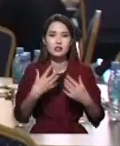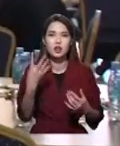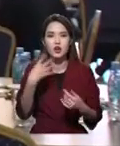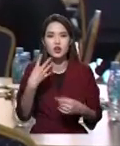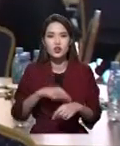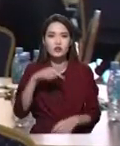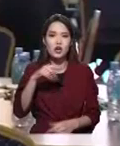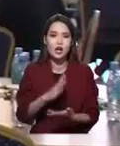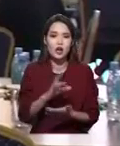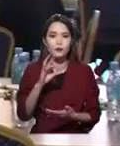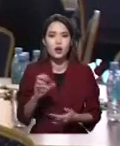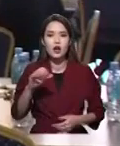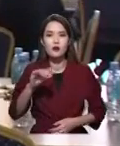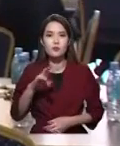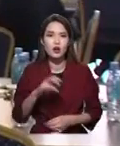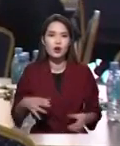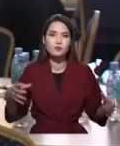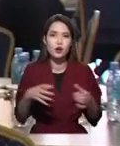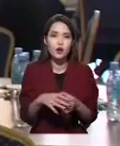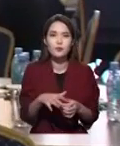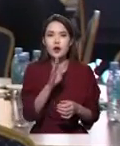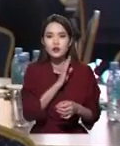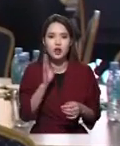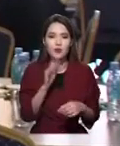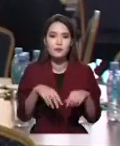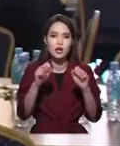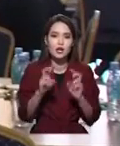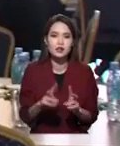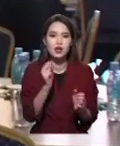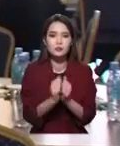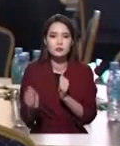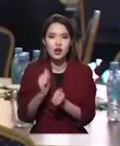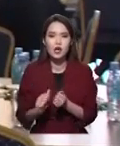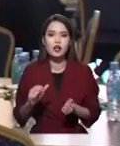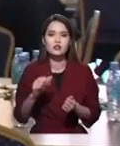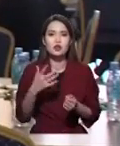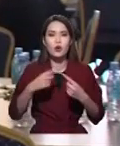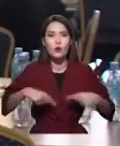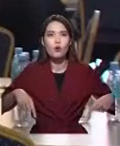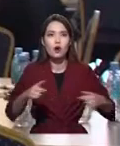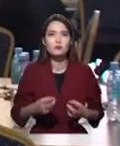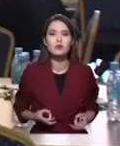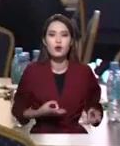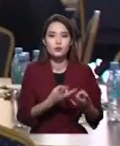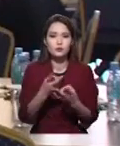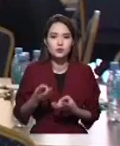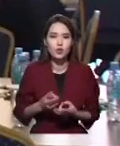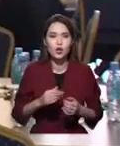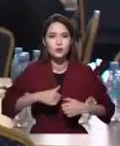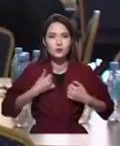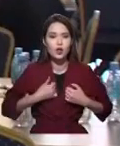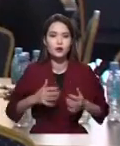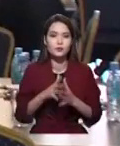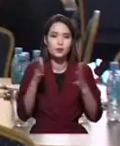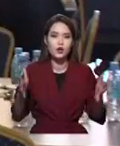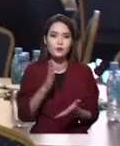Бабадан аманатталған бұл сөздің салмағын аруларымыз жақсы түсінеді. Шаңырақтың шырақшысы ғана емес, қоғамның да дамуына елеулі үлес қосып келеді. Әр